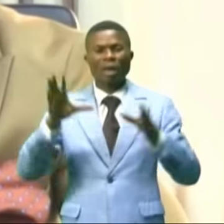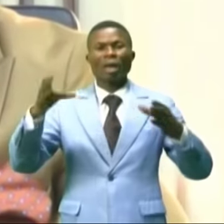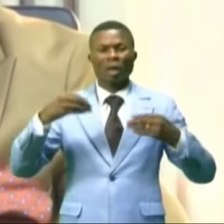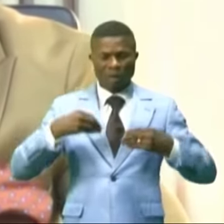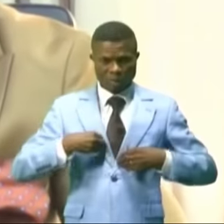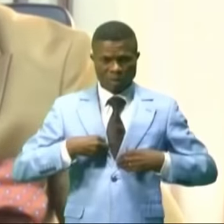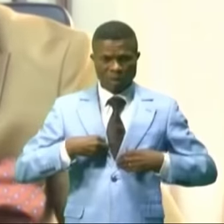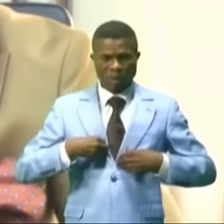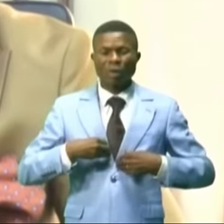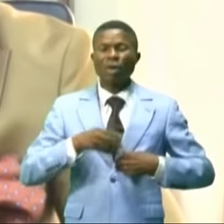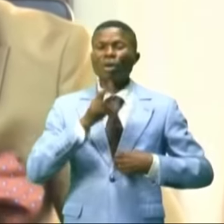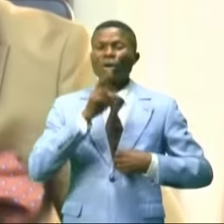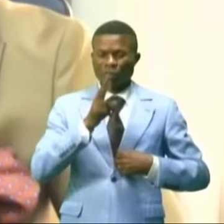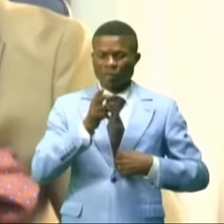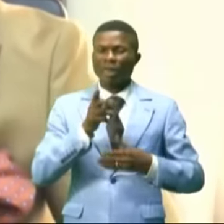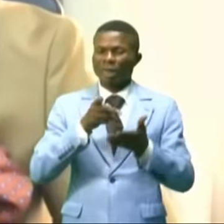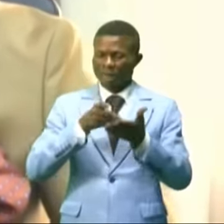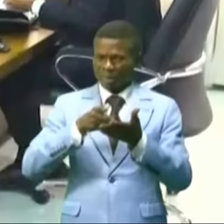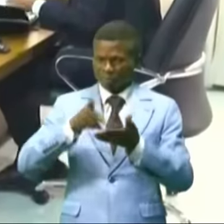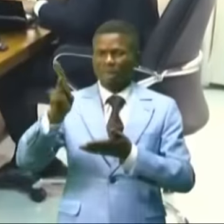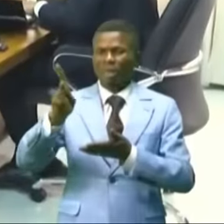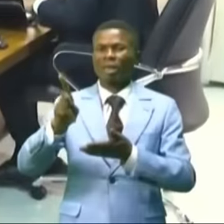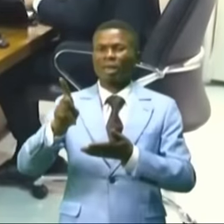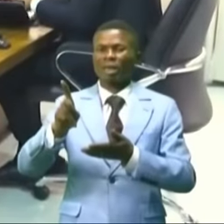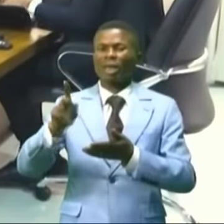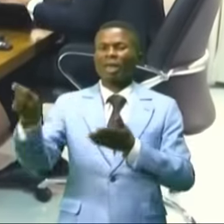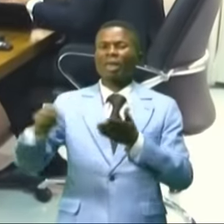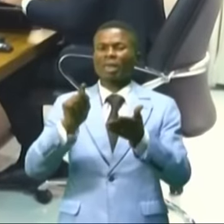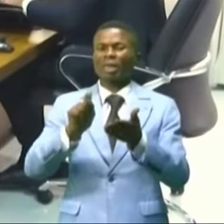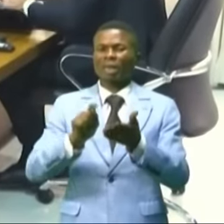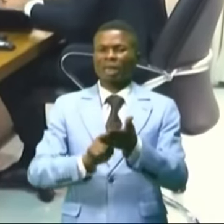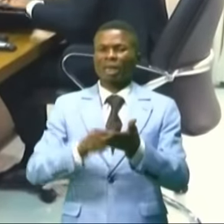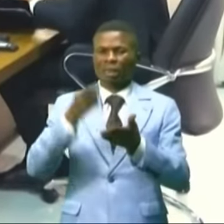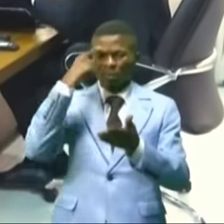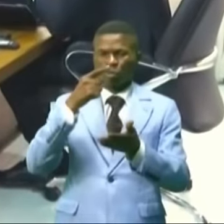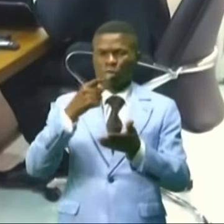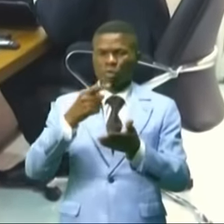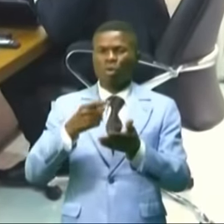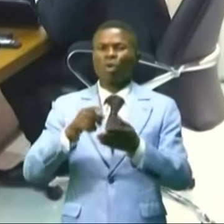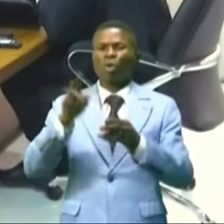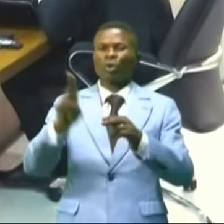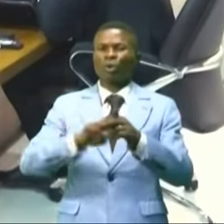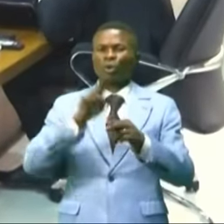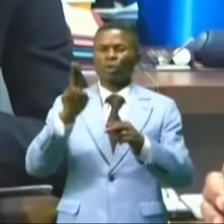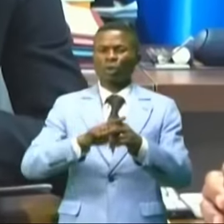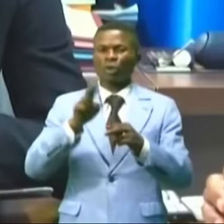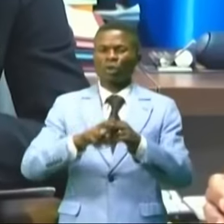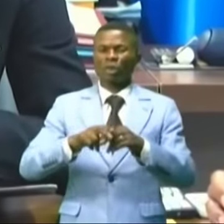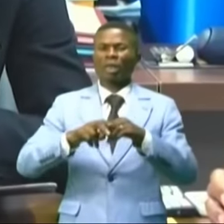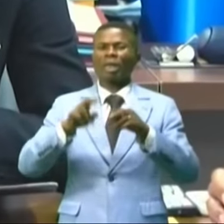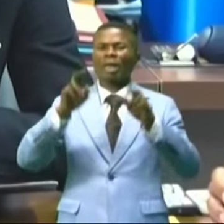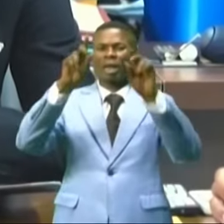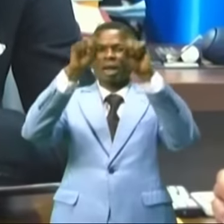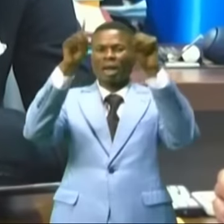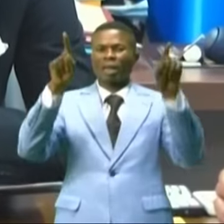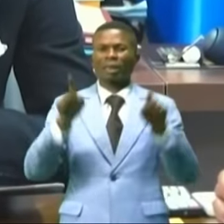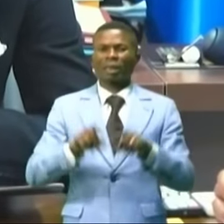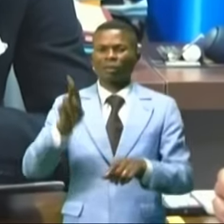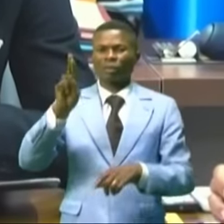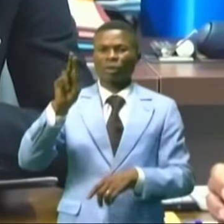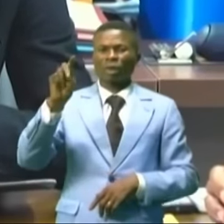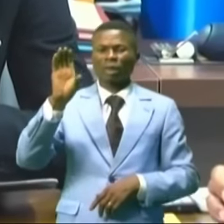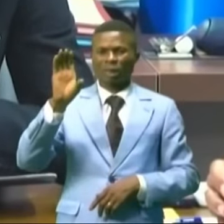s'y conformer à l'initiative du chef de l'État RD congolais pour l'application effective de la loi instituant la redevance en